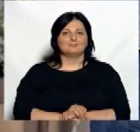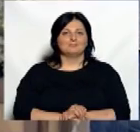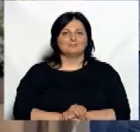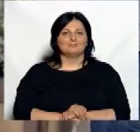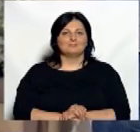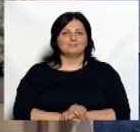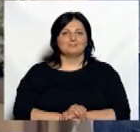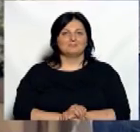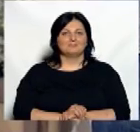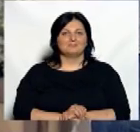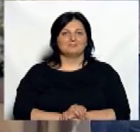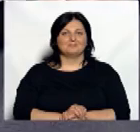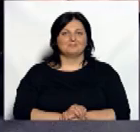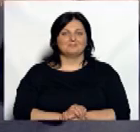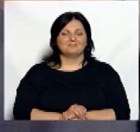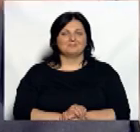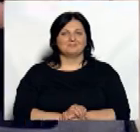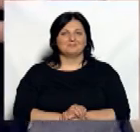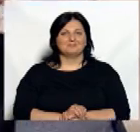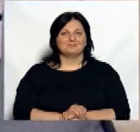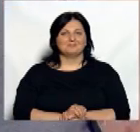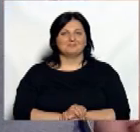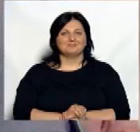კაი. ოი, ხელსაც ვერ გაუშვებს, ხო?